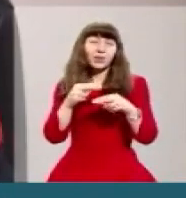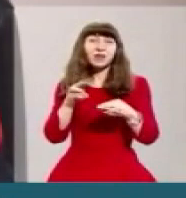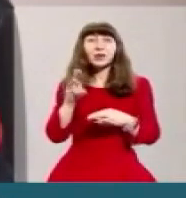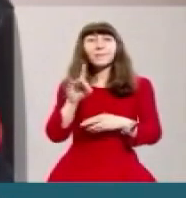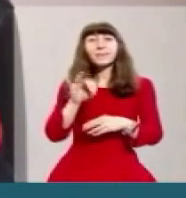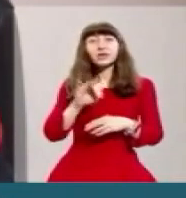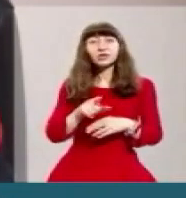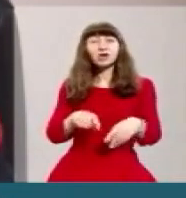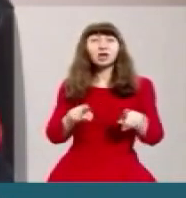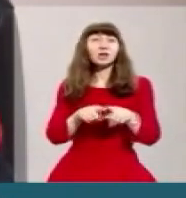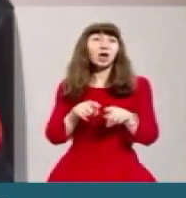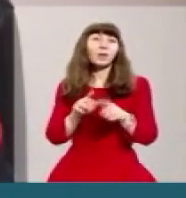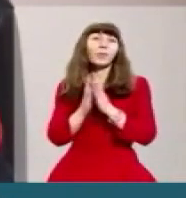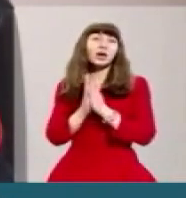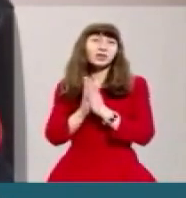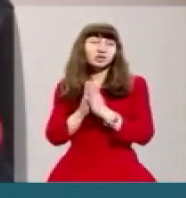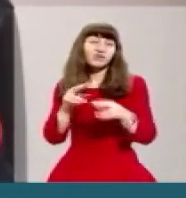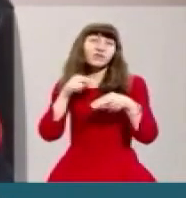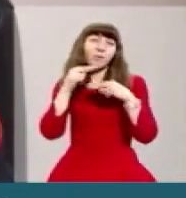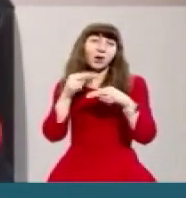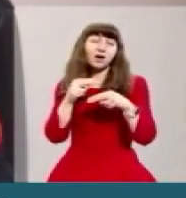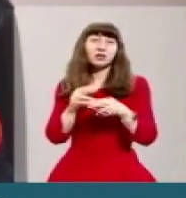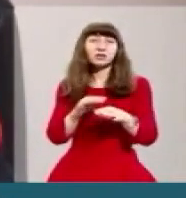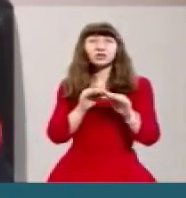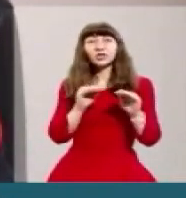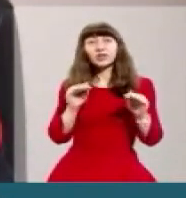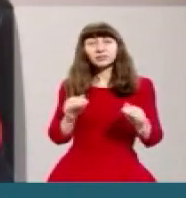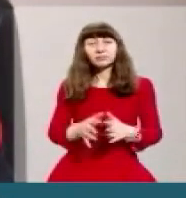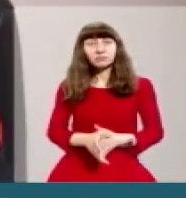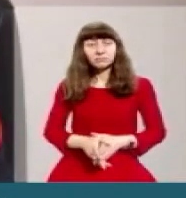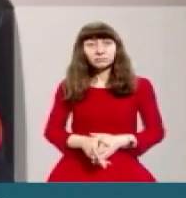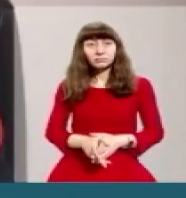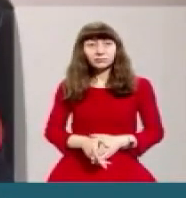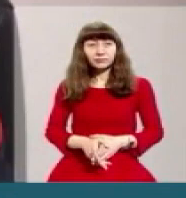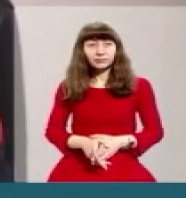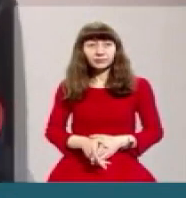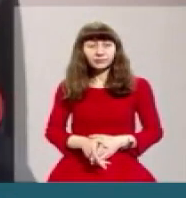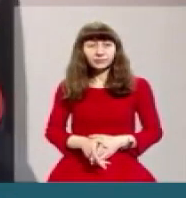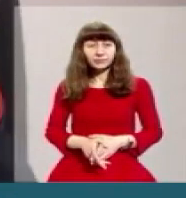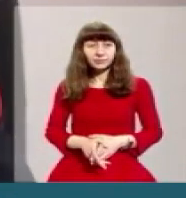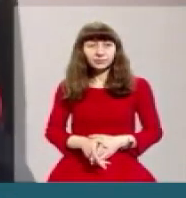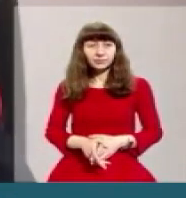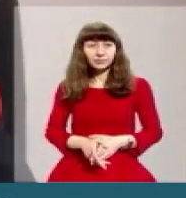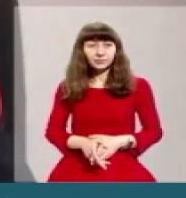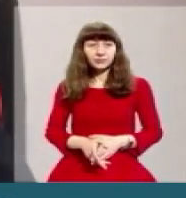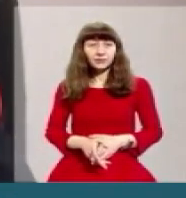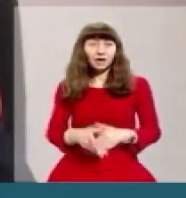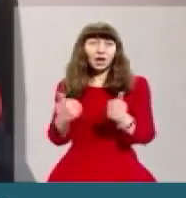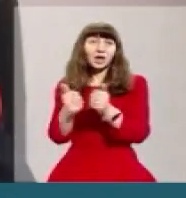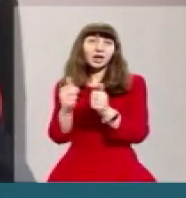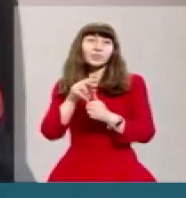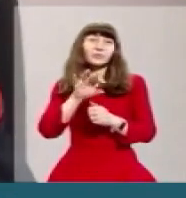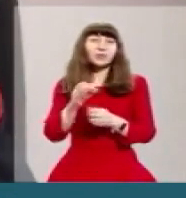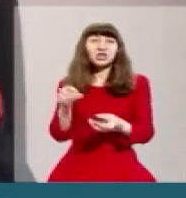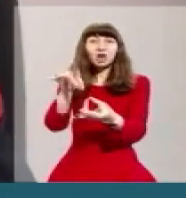печи, а также поручать надзор над ними малолетним детям, располагать топливо, другие горючие вещества